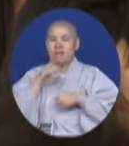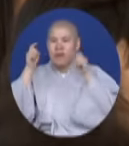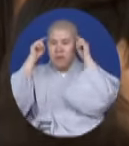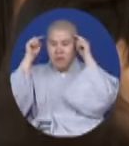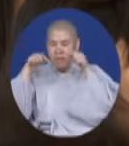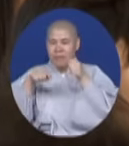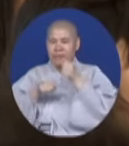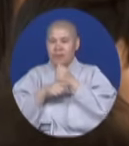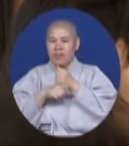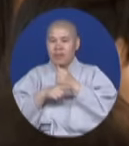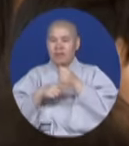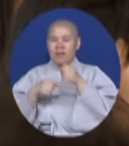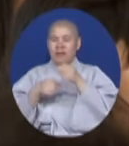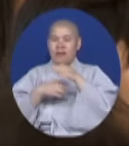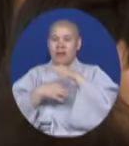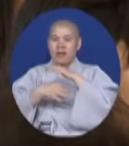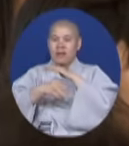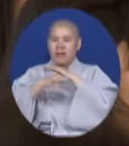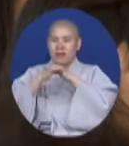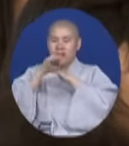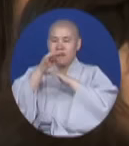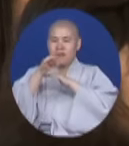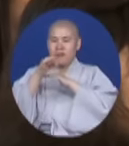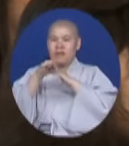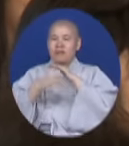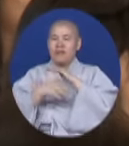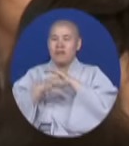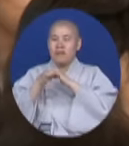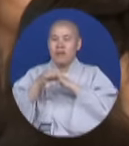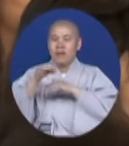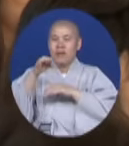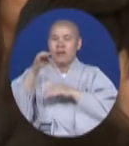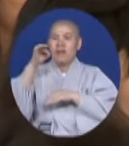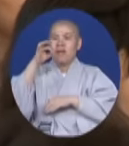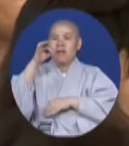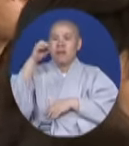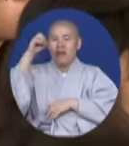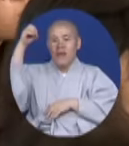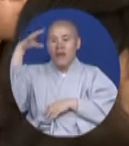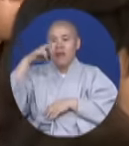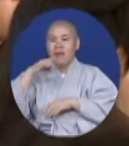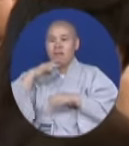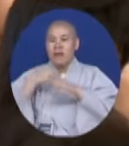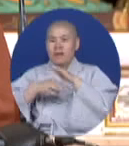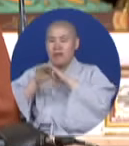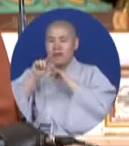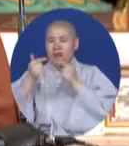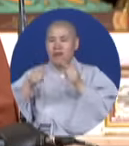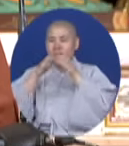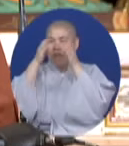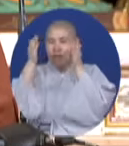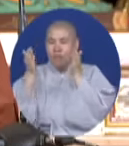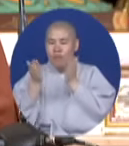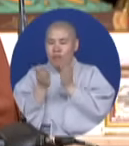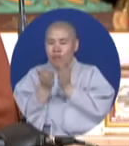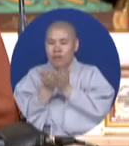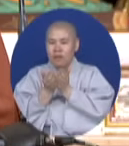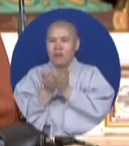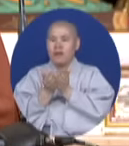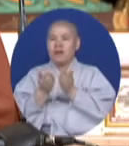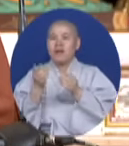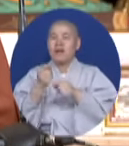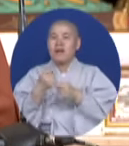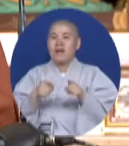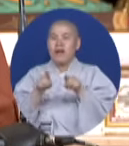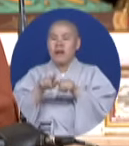그러니까 날이 새려면 해만 뜨는 게 아니라 온갖 것이 함께 밝고 물이 흐를